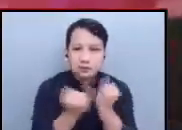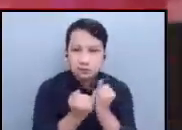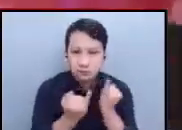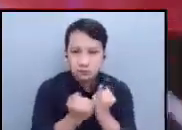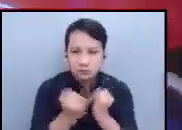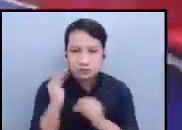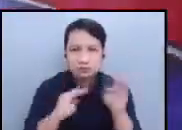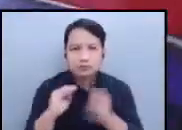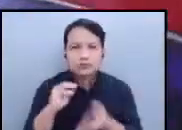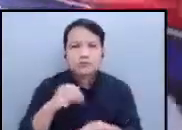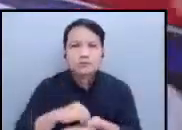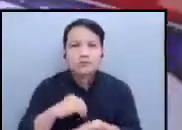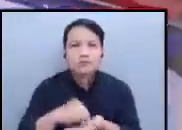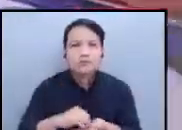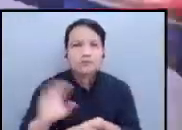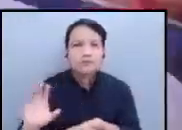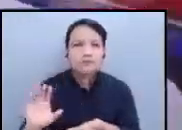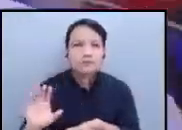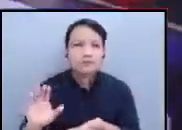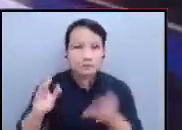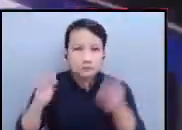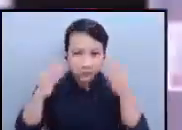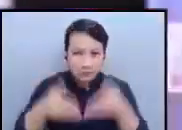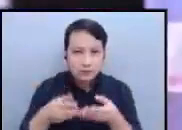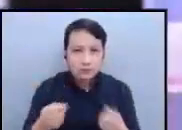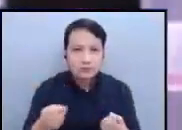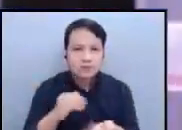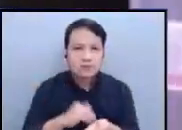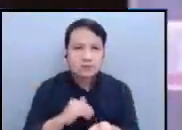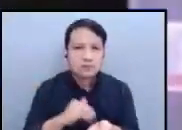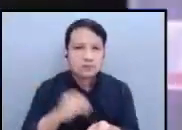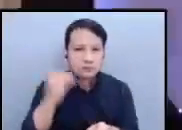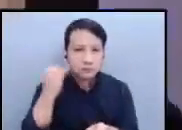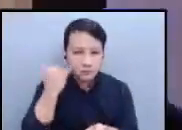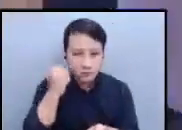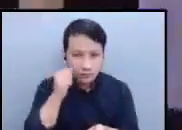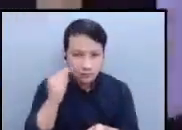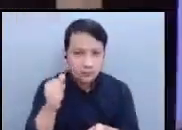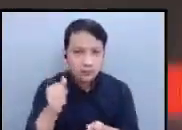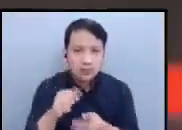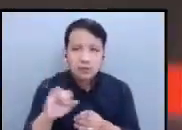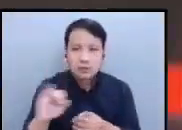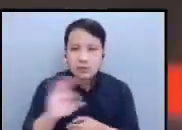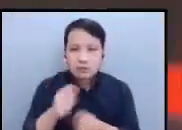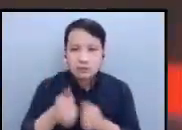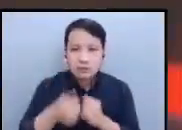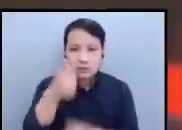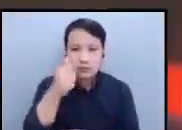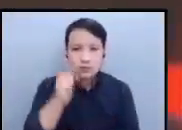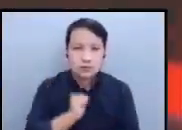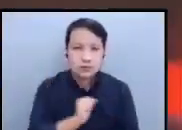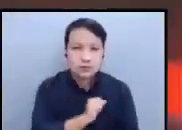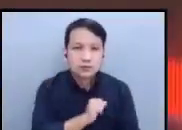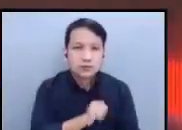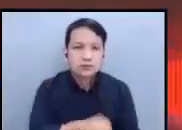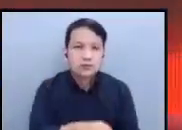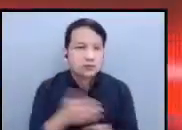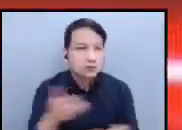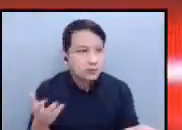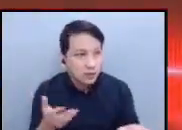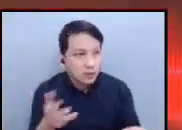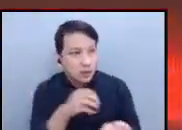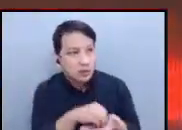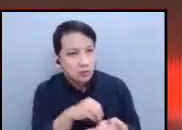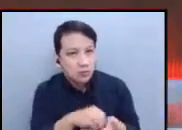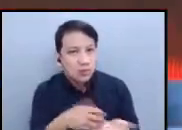Utang na bansa naman ang susolusyonan ni Dr. Jess Aranza kung maloklok bilang senador. Saan ho natin kukunin? Yan